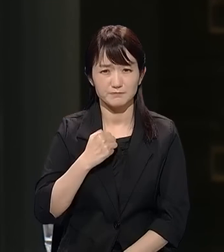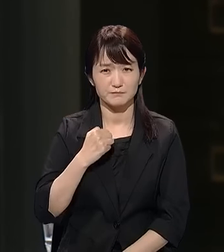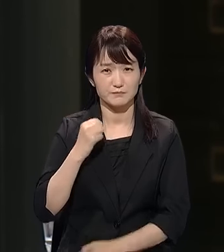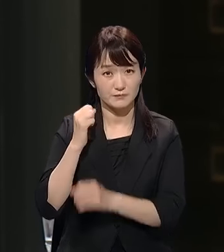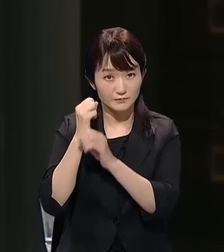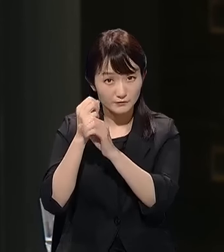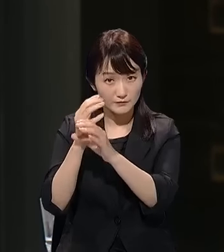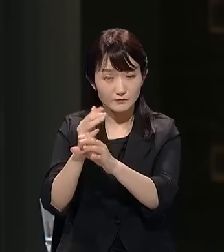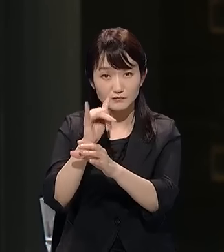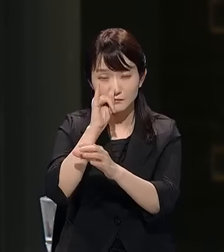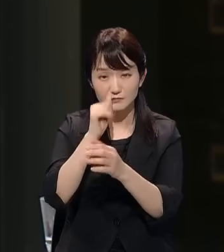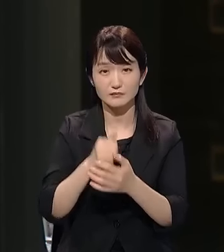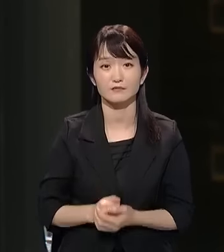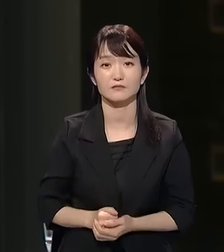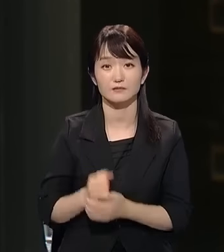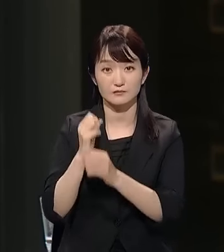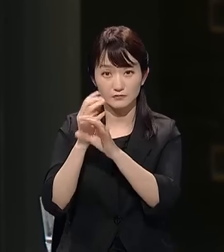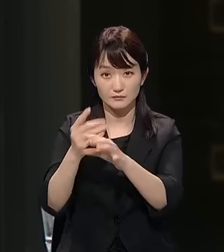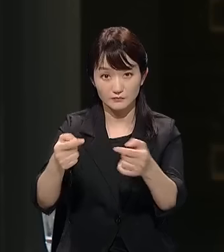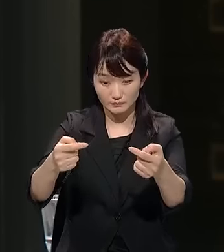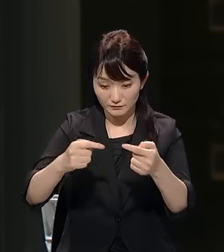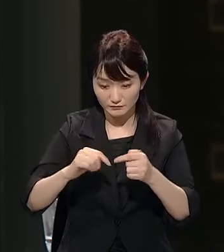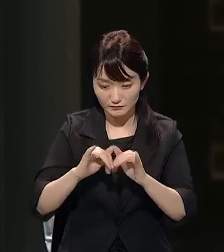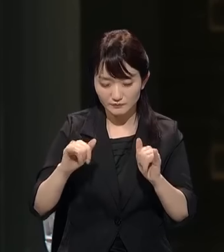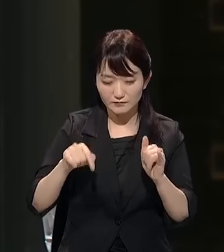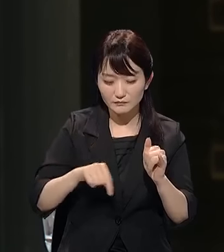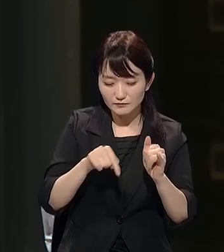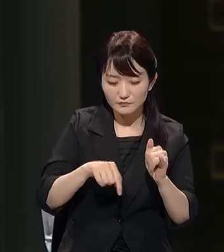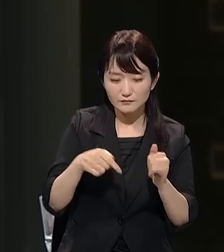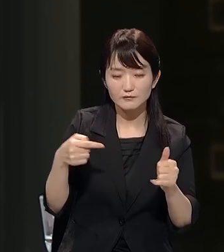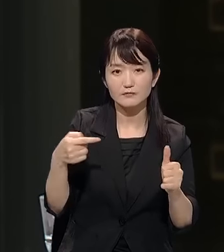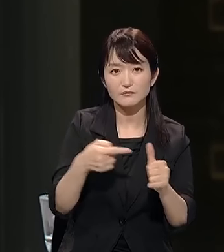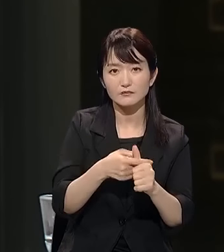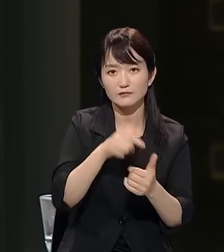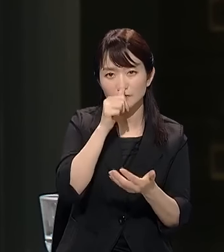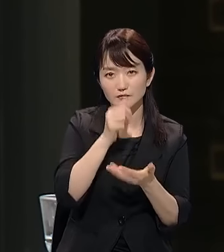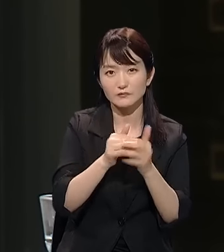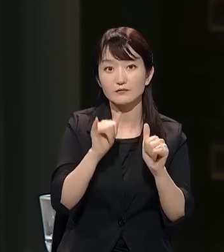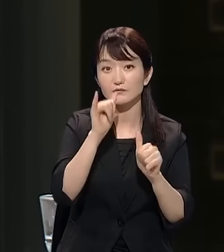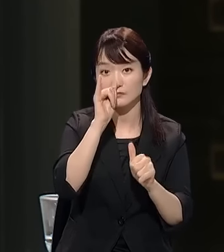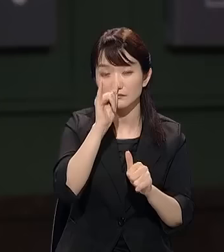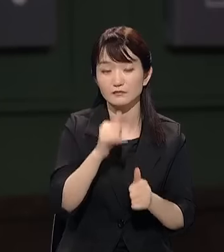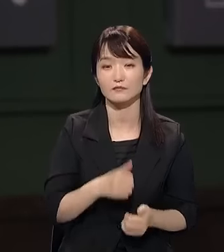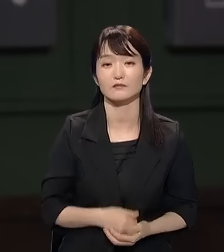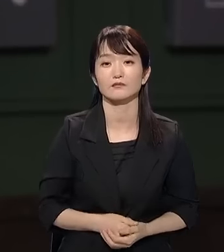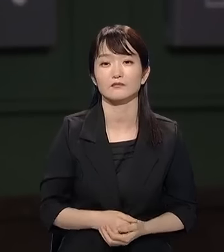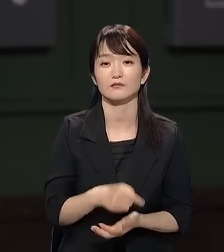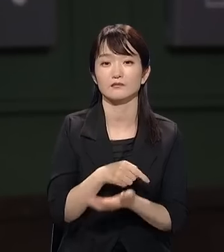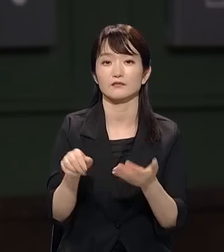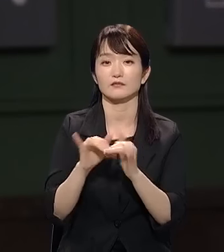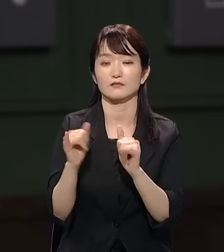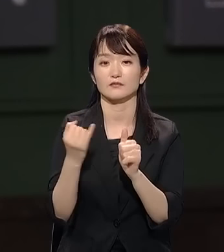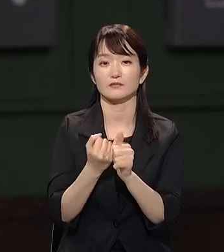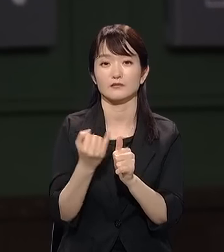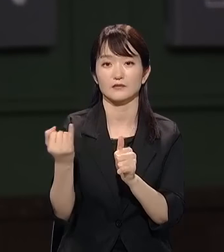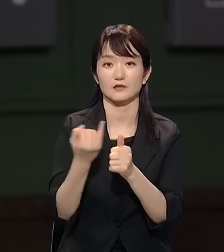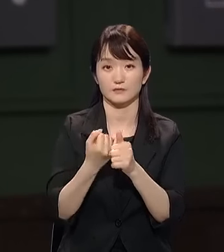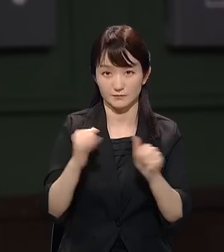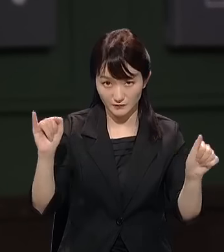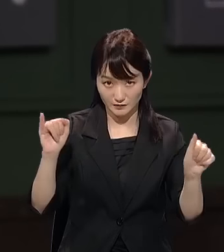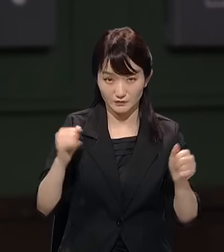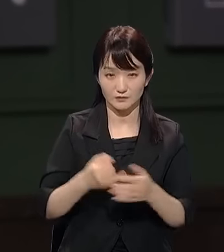그 장례식에 있던 사람들 중에 살인범이 있었던 거죠네 당시 피해자는 아내와 이혼 후에